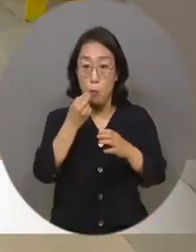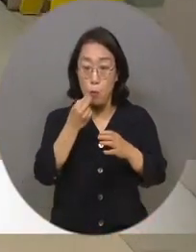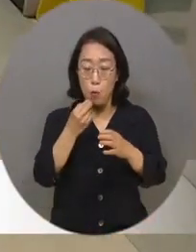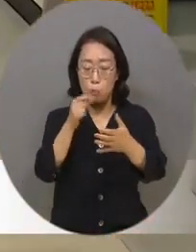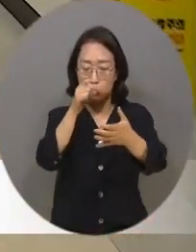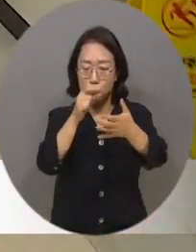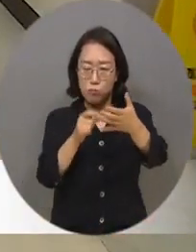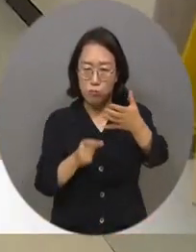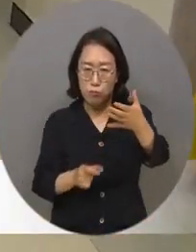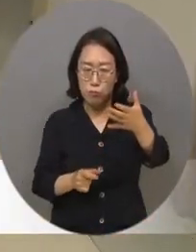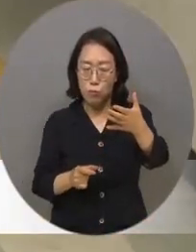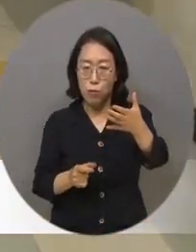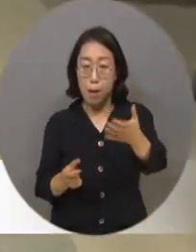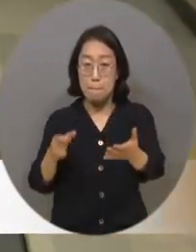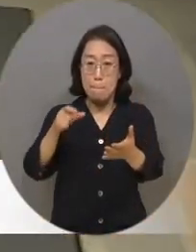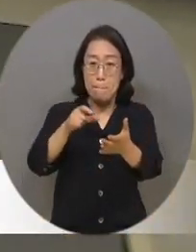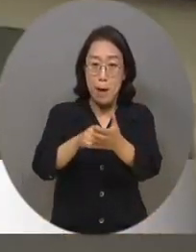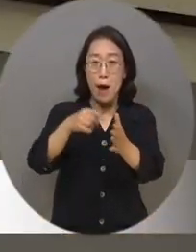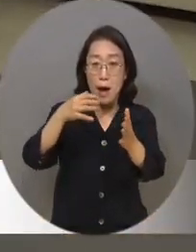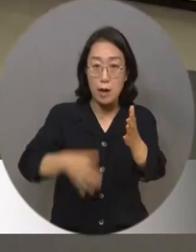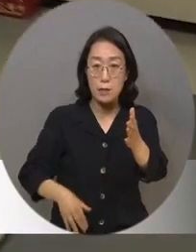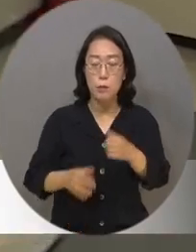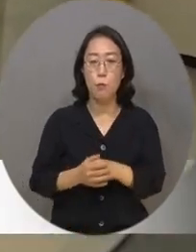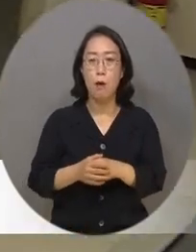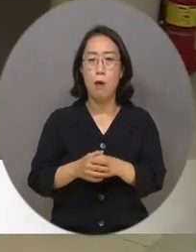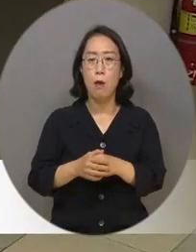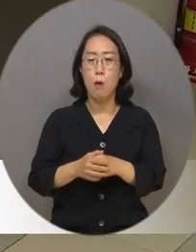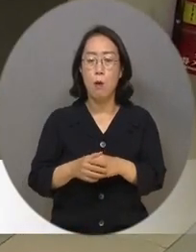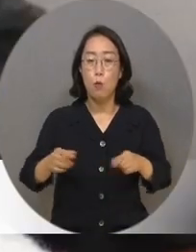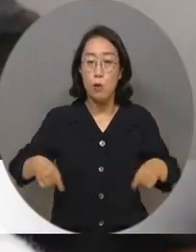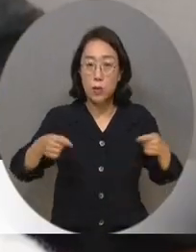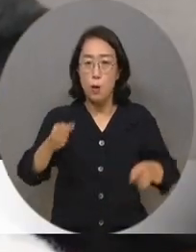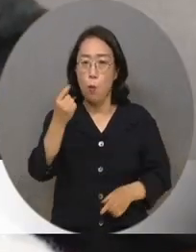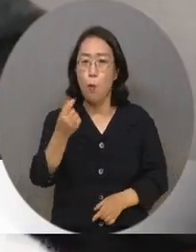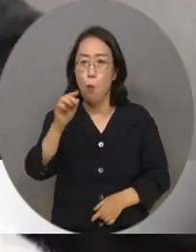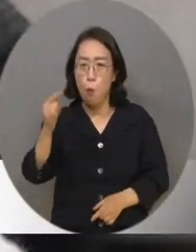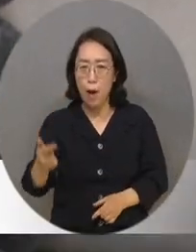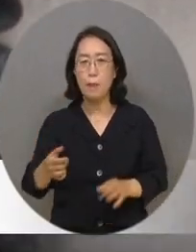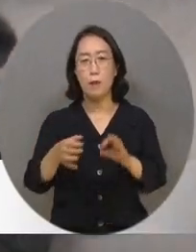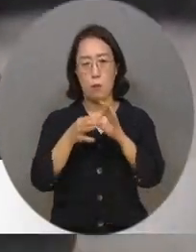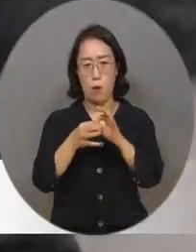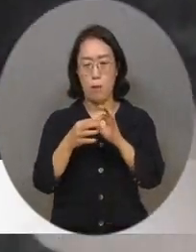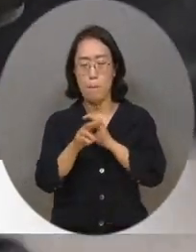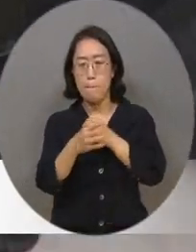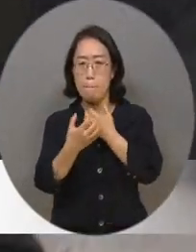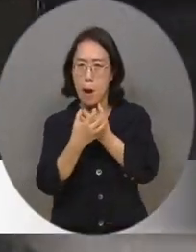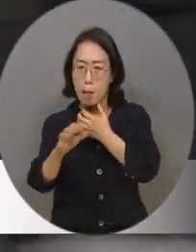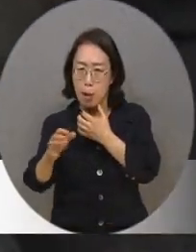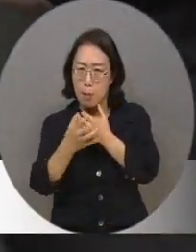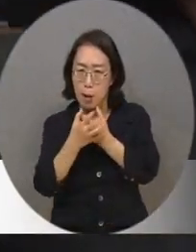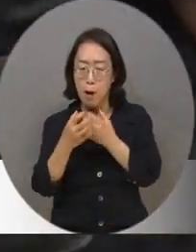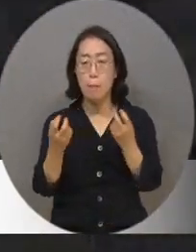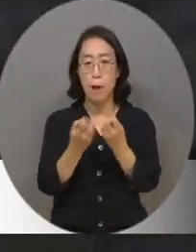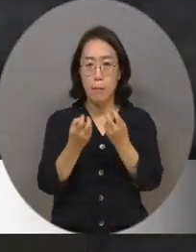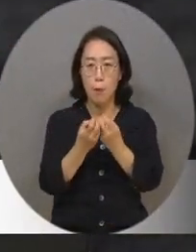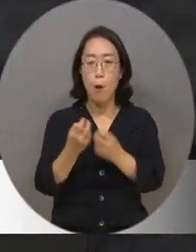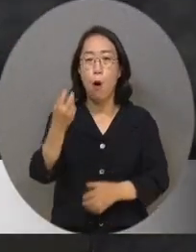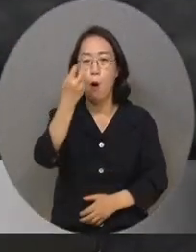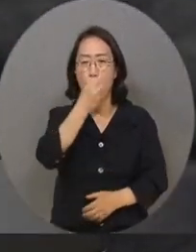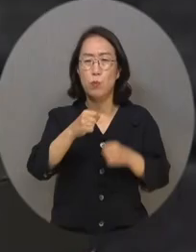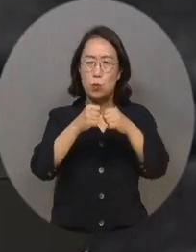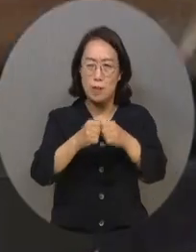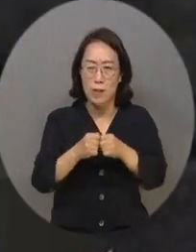품목 진입이 어려운 이유로 휠체어 호환 가능성이 언급되는데 이에 대한 기준이 존재하지 않아 검토가